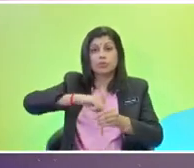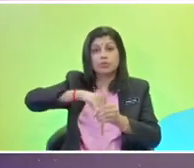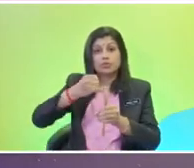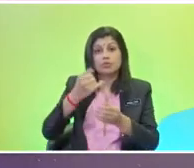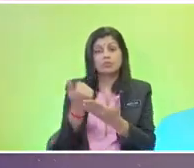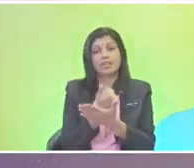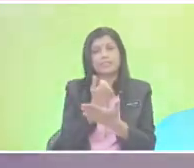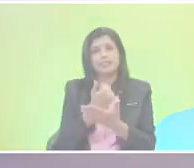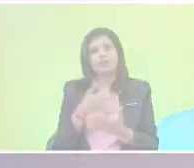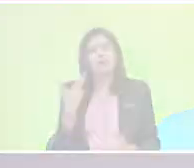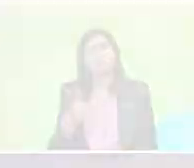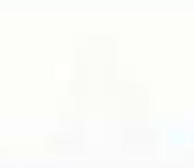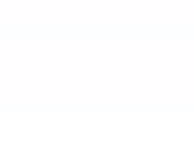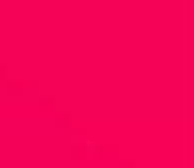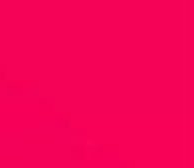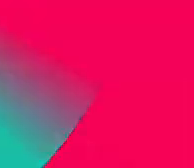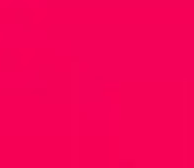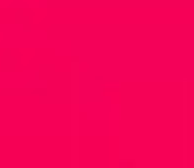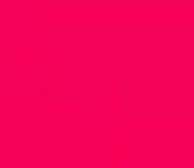jom. Aduh, panasnya.